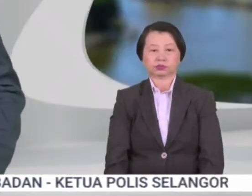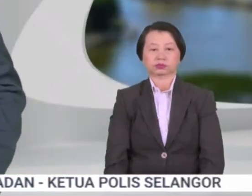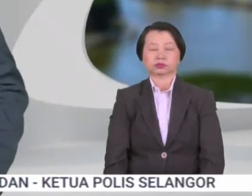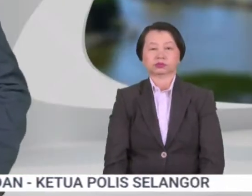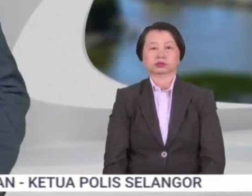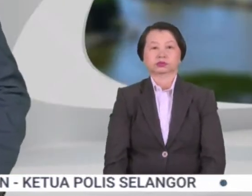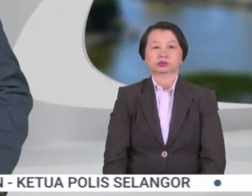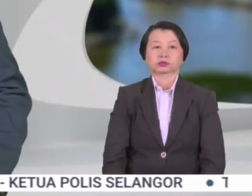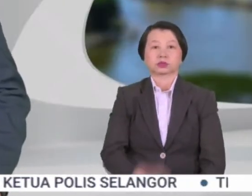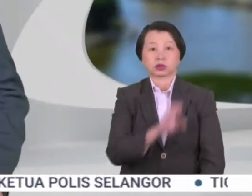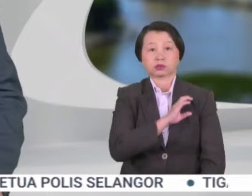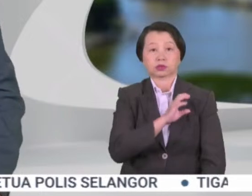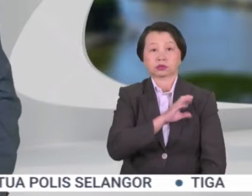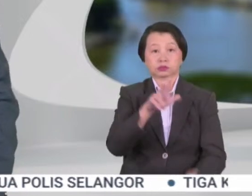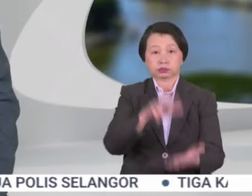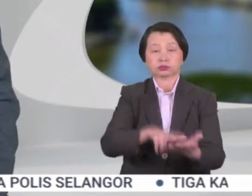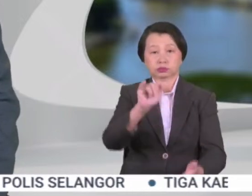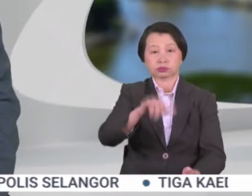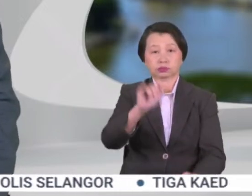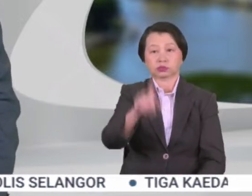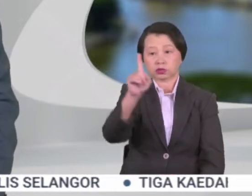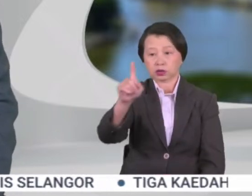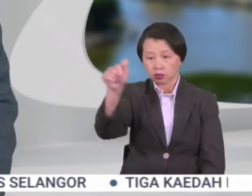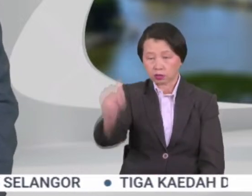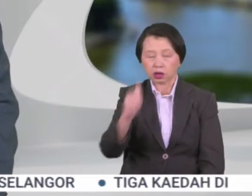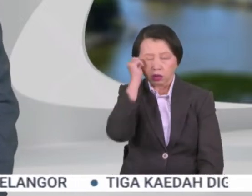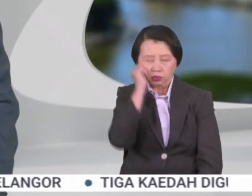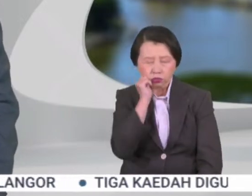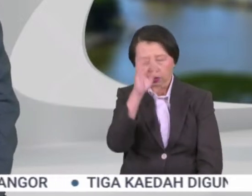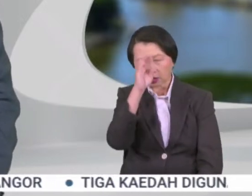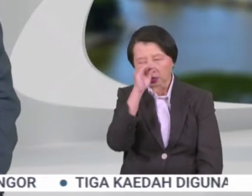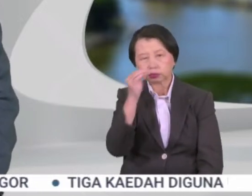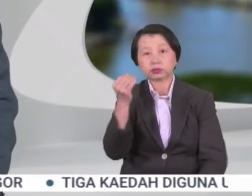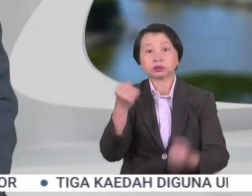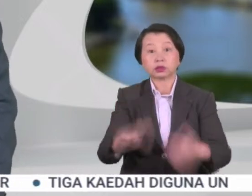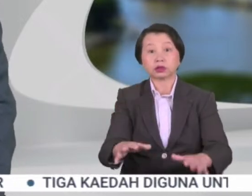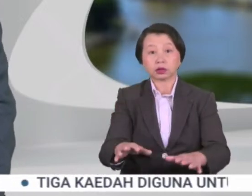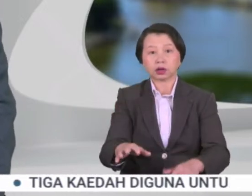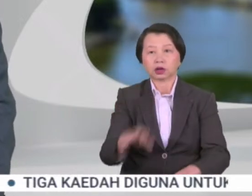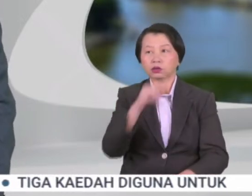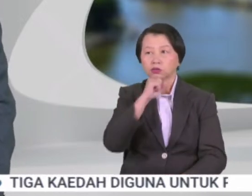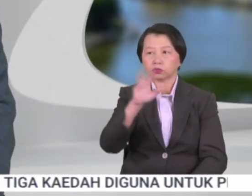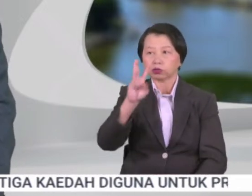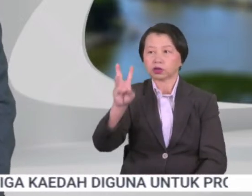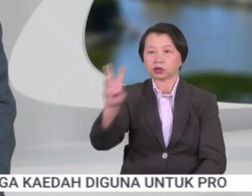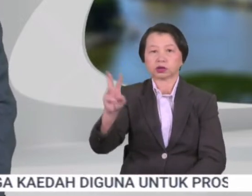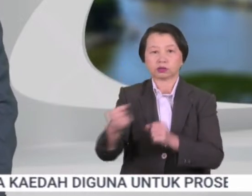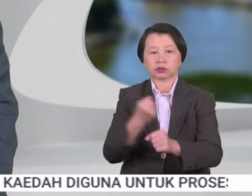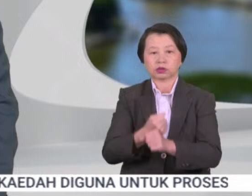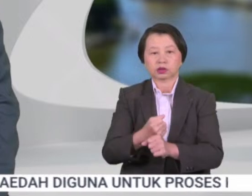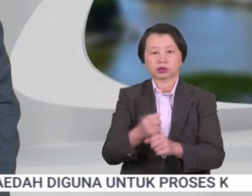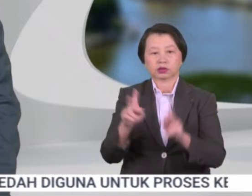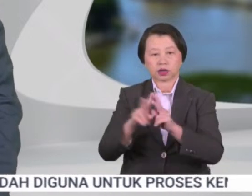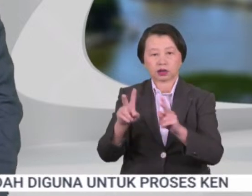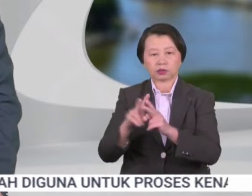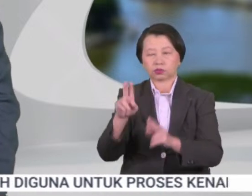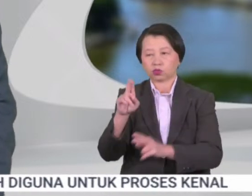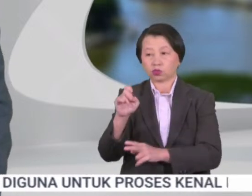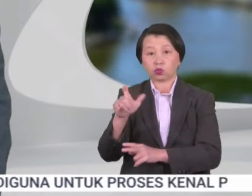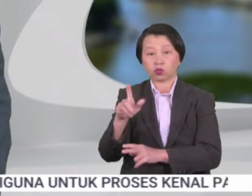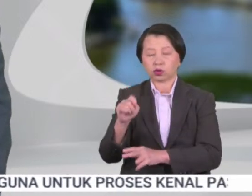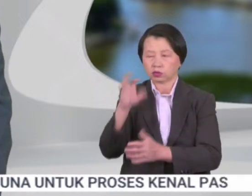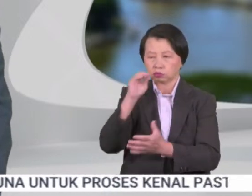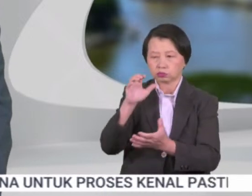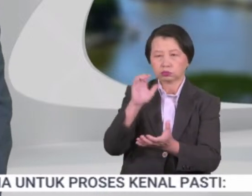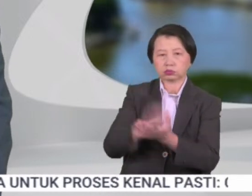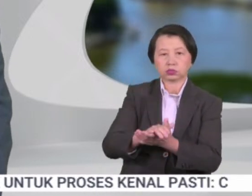kebudayaan polis mengesahkan kehilangan Seorang warga emas lelaki sehari mail 66 di kampung ulak sejak khamis lepas